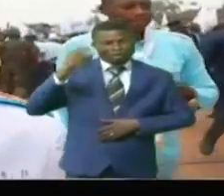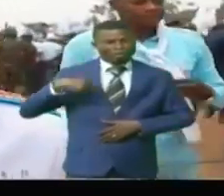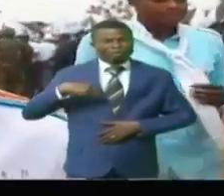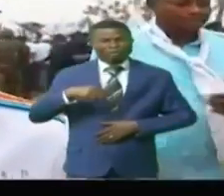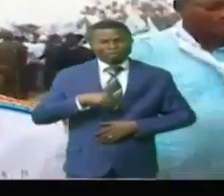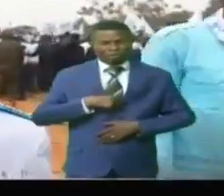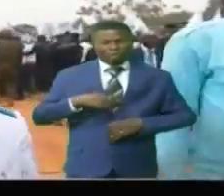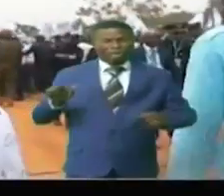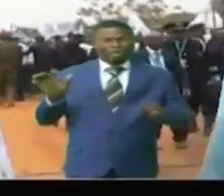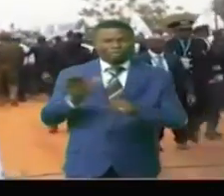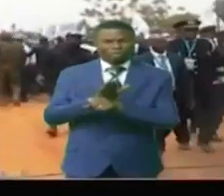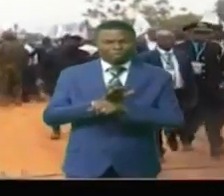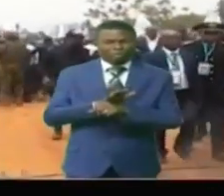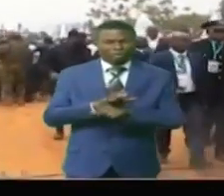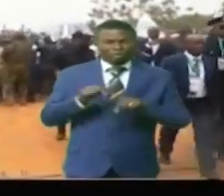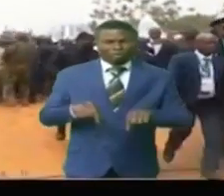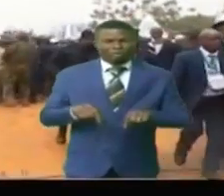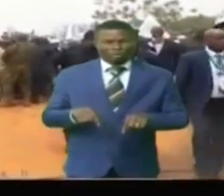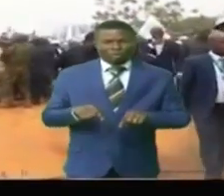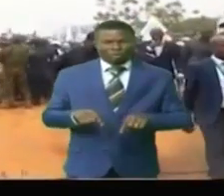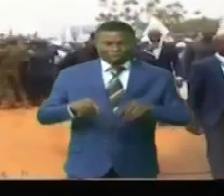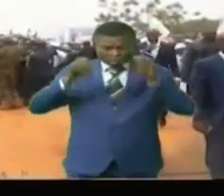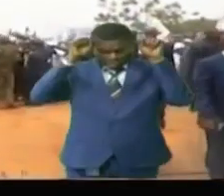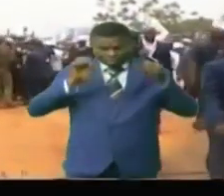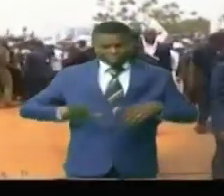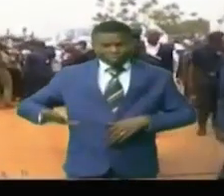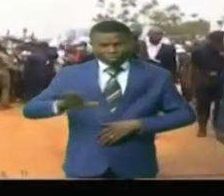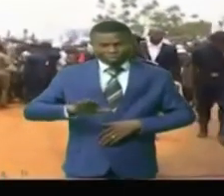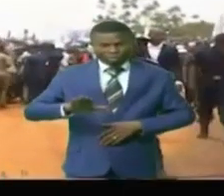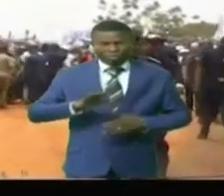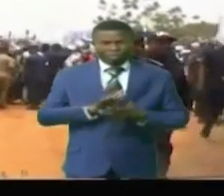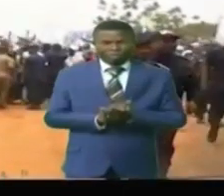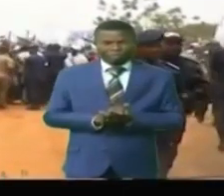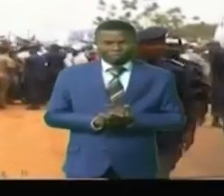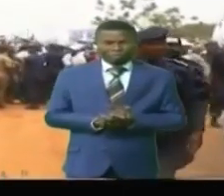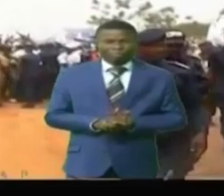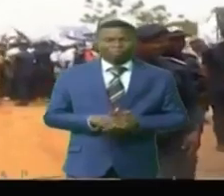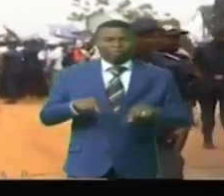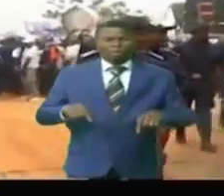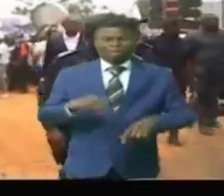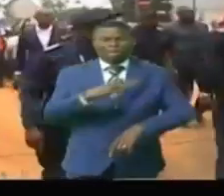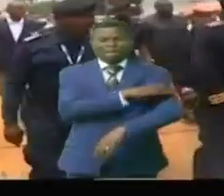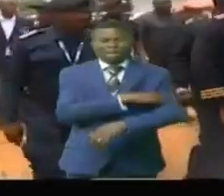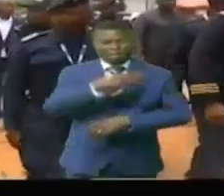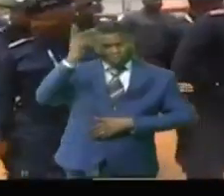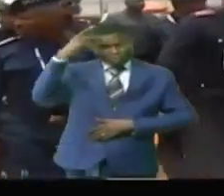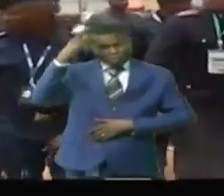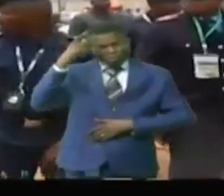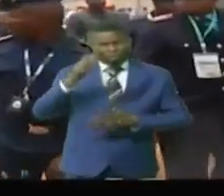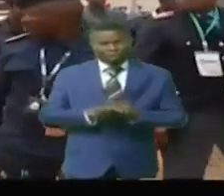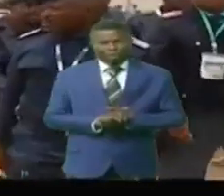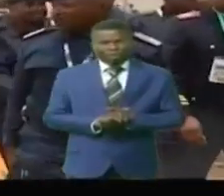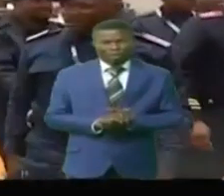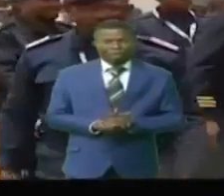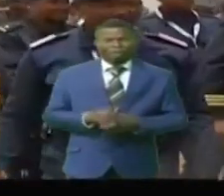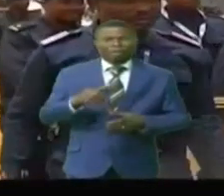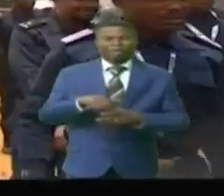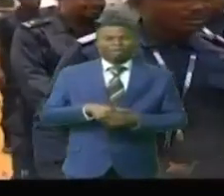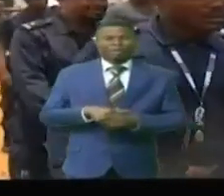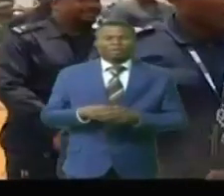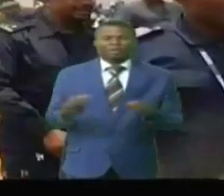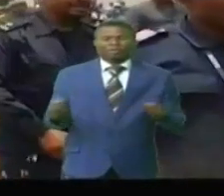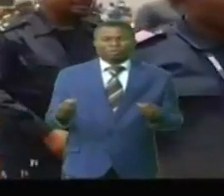auréolé. Aujourd'hui, dans peu de temps, nous allons être une capitale politique par la présence du numéro un d'entre nous. Et